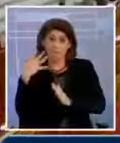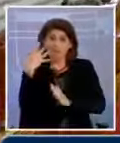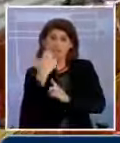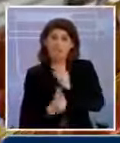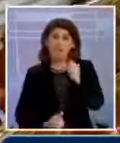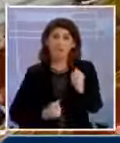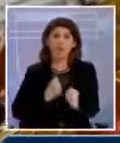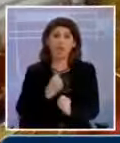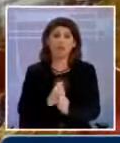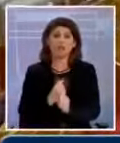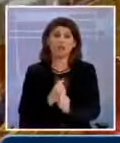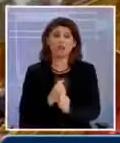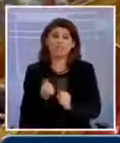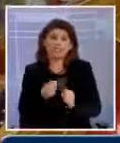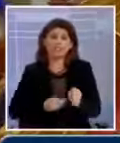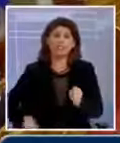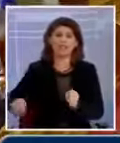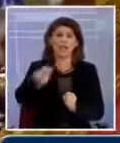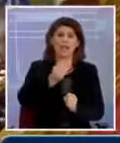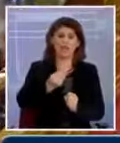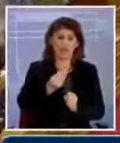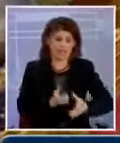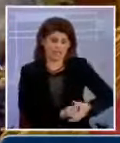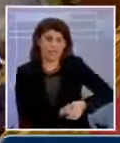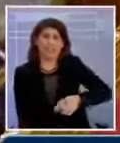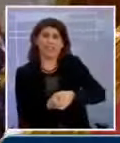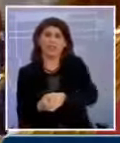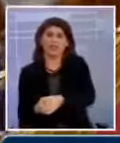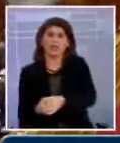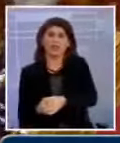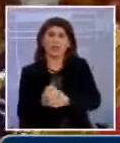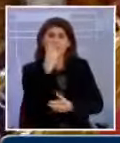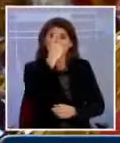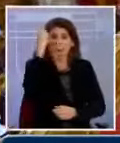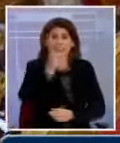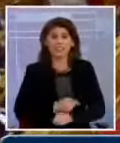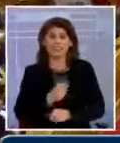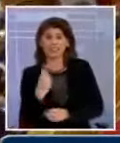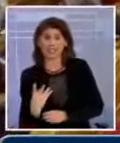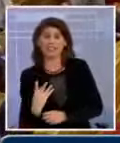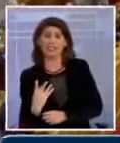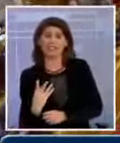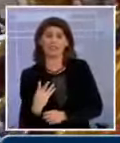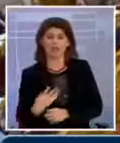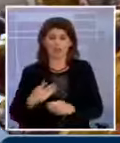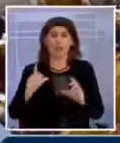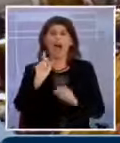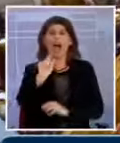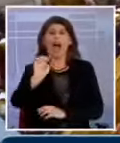5 σχεδόν χρόνια ακραίας λιτότητας, χάσαμε περίπου το 1/4 του εθνικού προϊόντος.